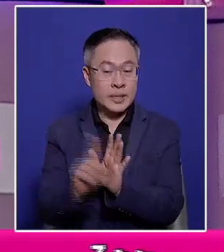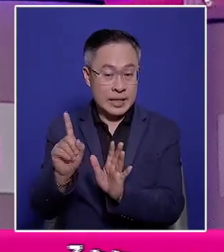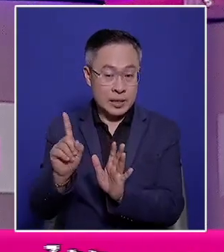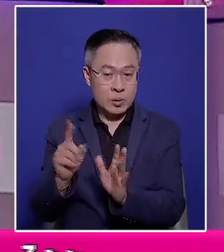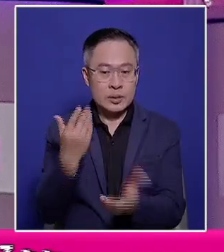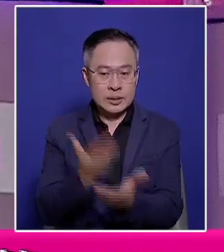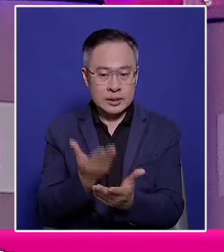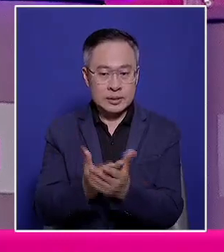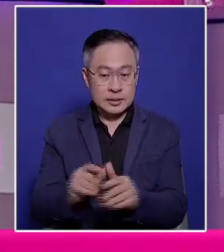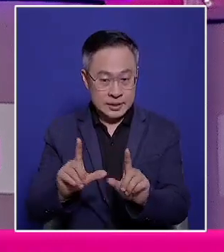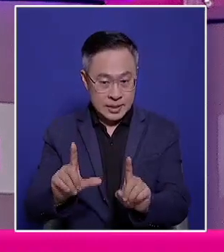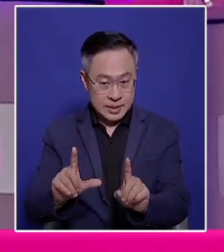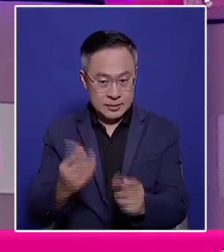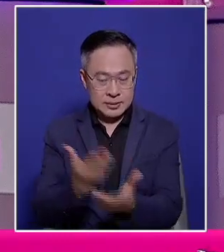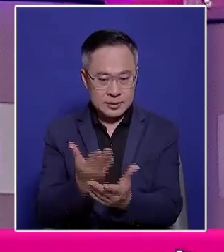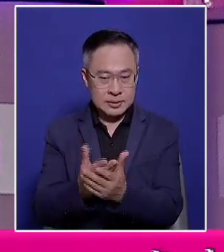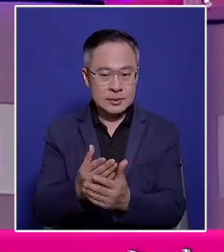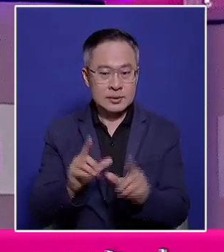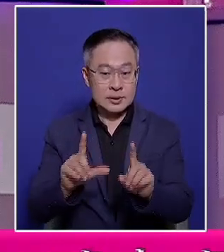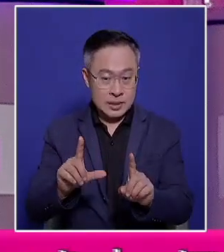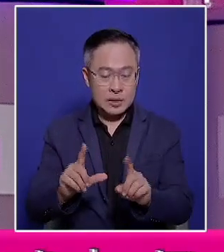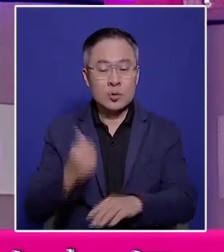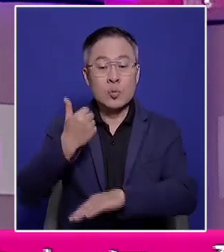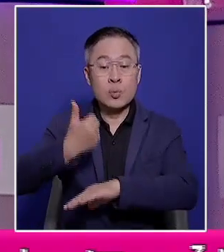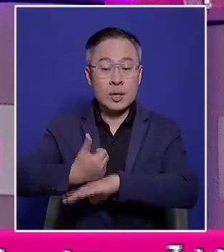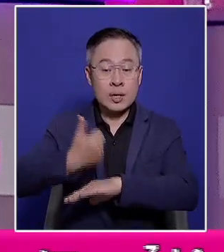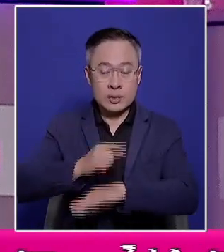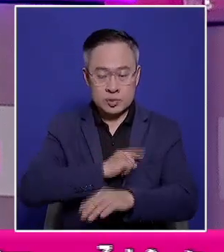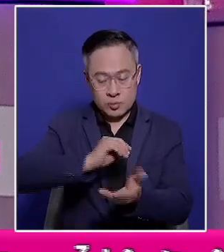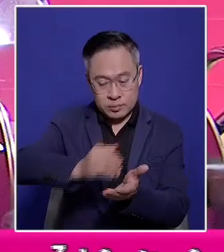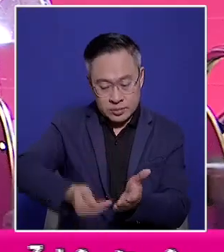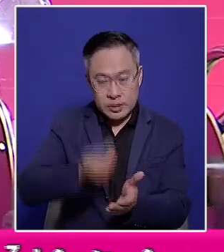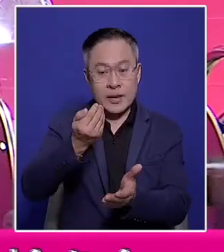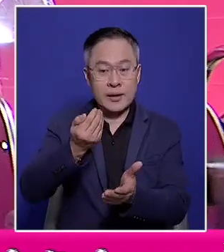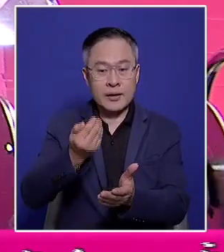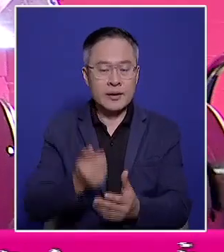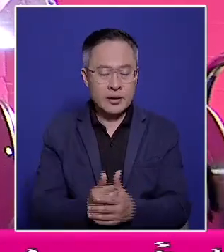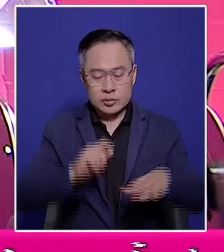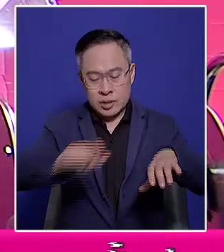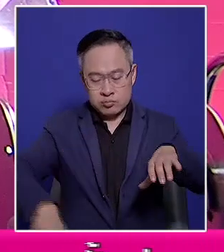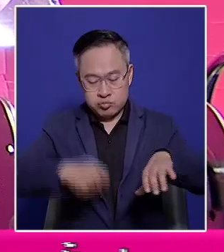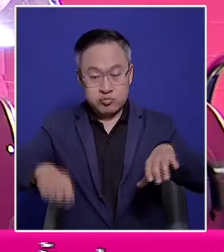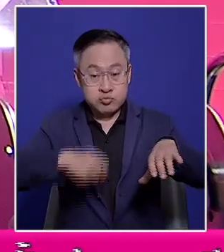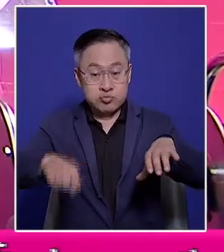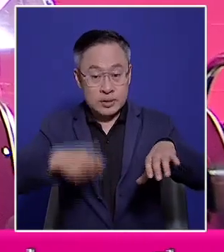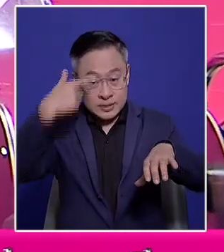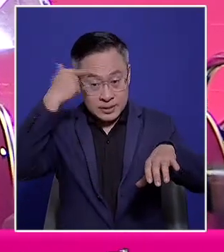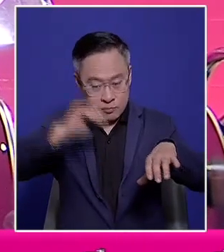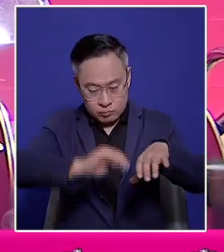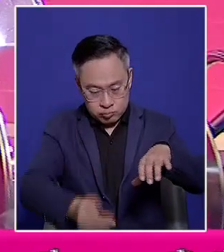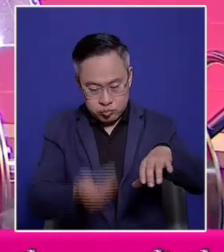เป็นเงิน1ล้านบาทโดยประธานกรรมการจะเป็นผู้สุ่มตักลูกบอลจากตู้เสียงงวดและหมวดอักษ